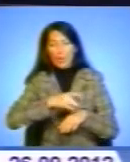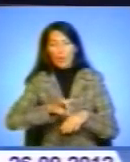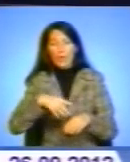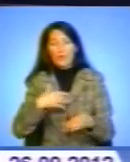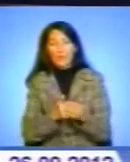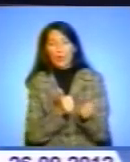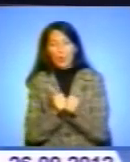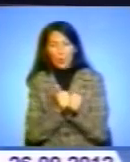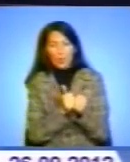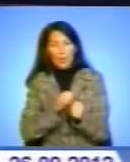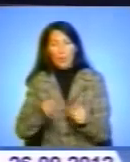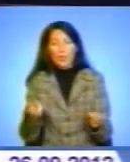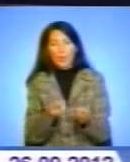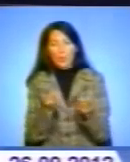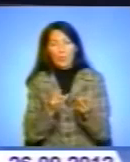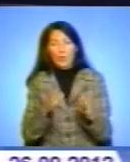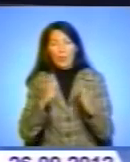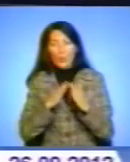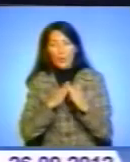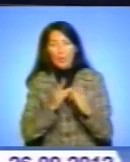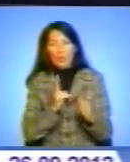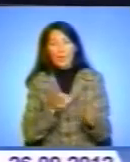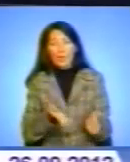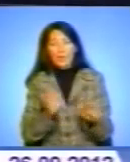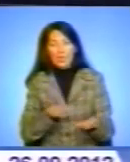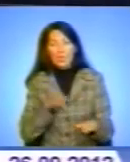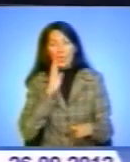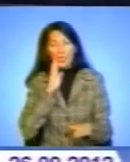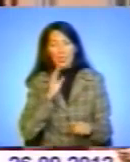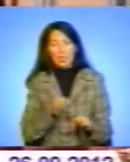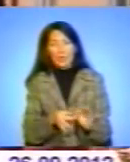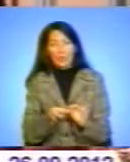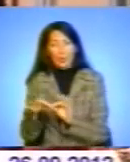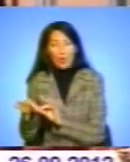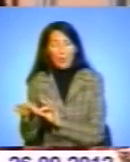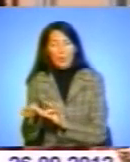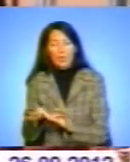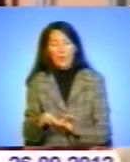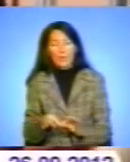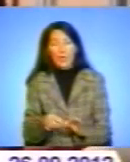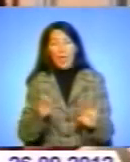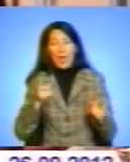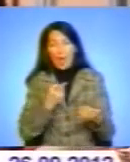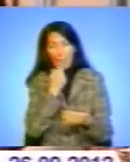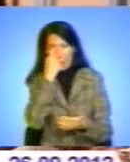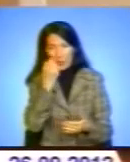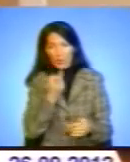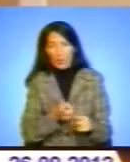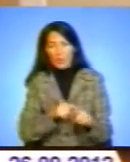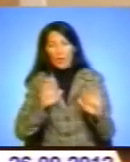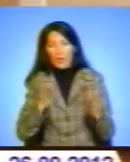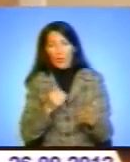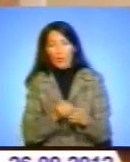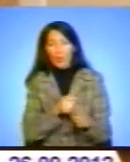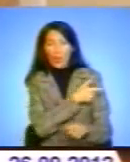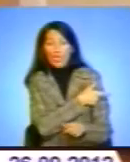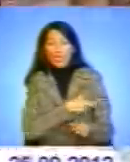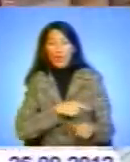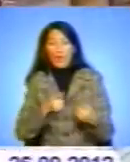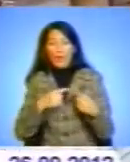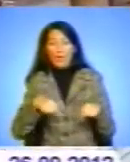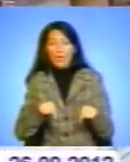в якому залишилась потерпіла. Подробиці дивіться далі. Повідомлення про цей випадок до чергової частини з Бараського райвідділу міліції